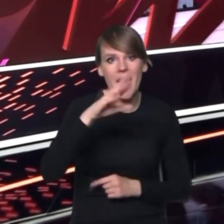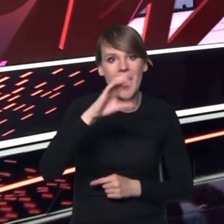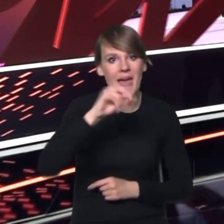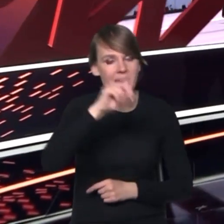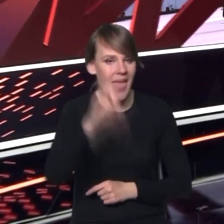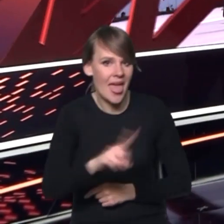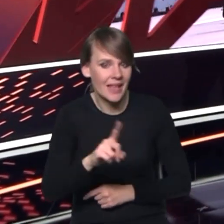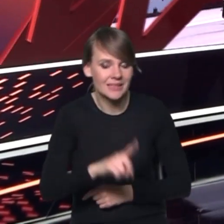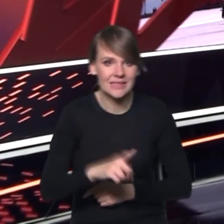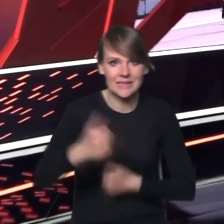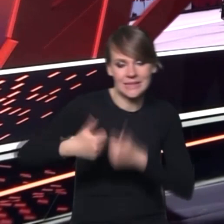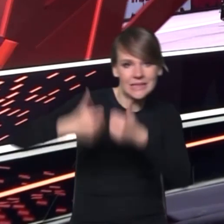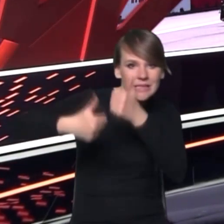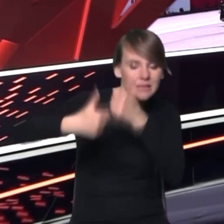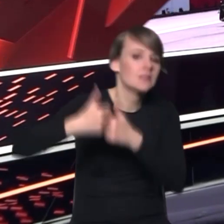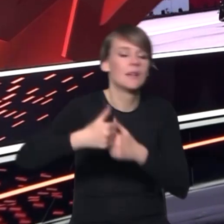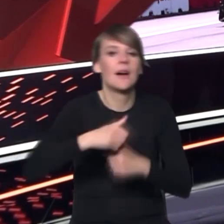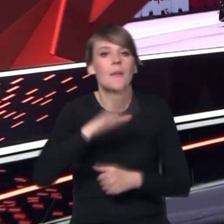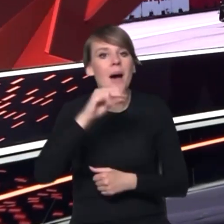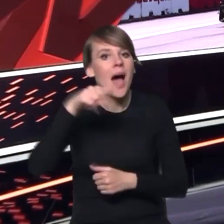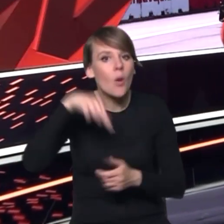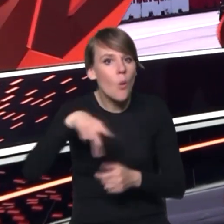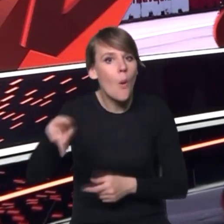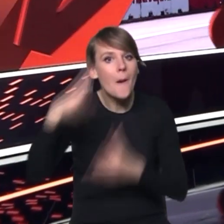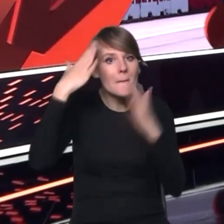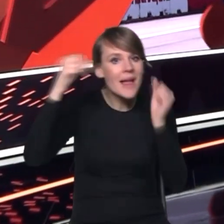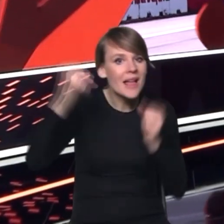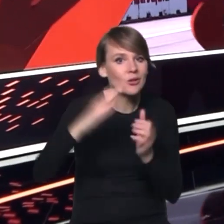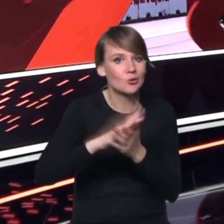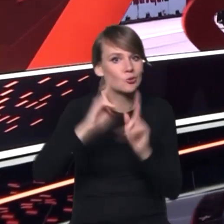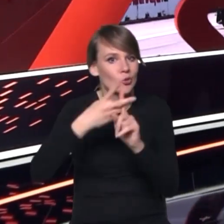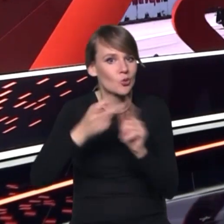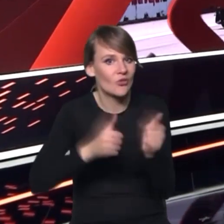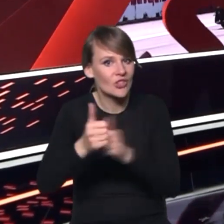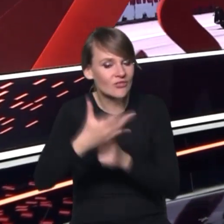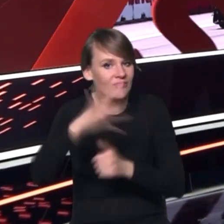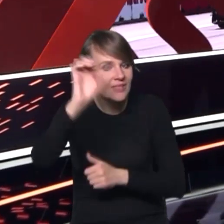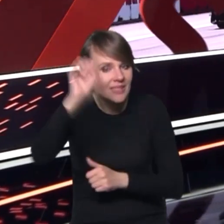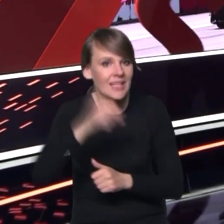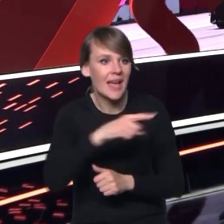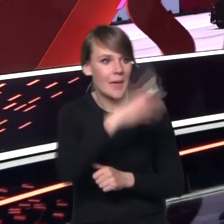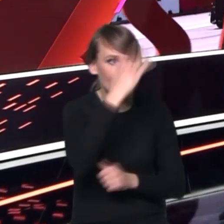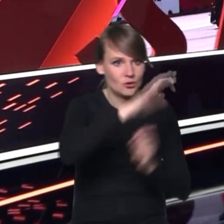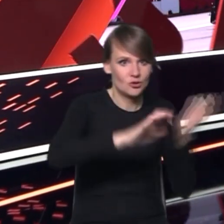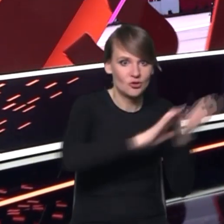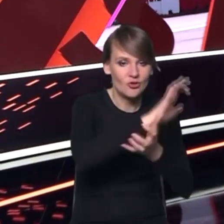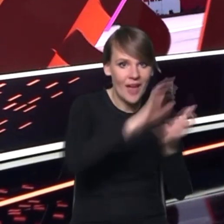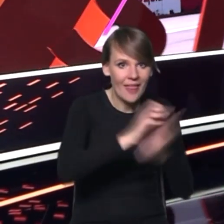w azerskim Baku. Meksykanin wygrał drugi wyścig w tym sezonie i goni mistrza świata w klasyfikacji kierowców.